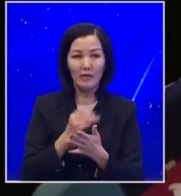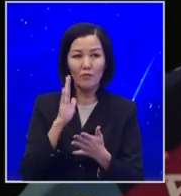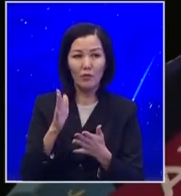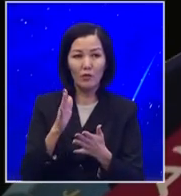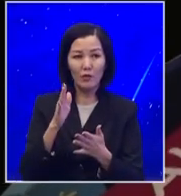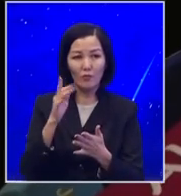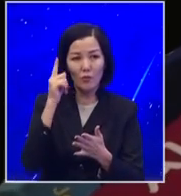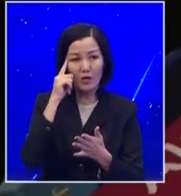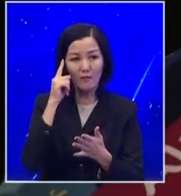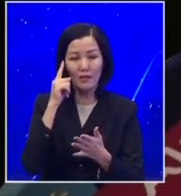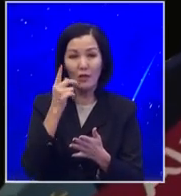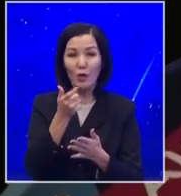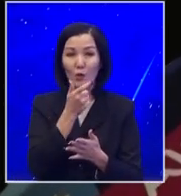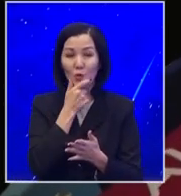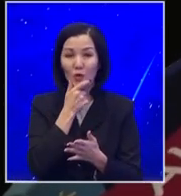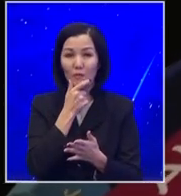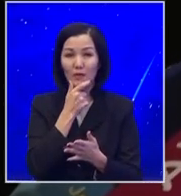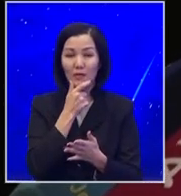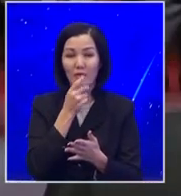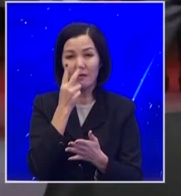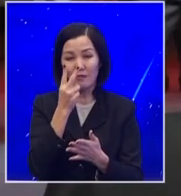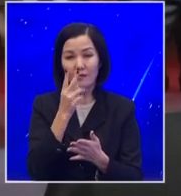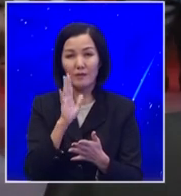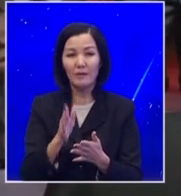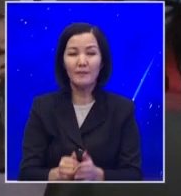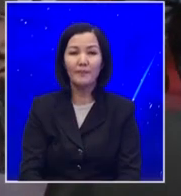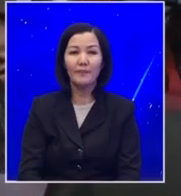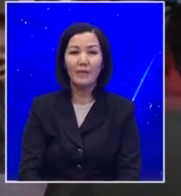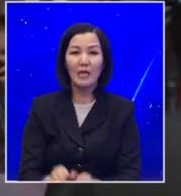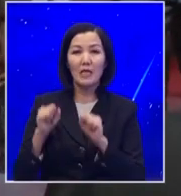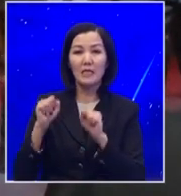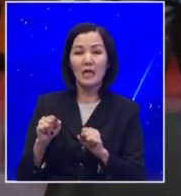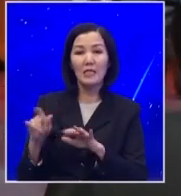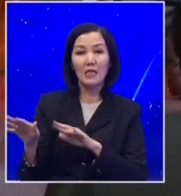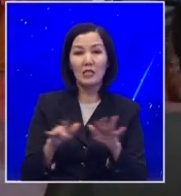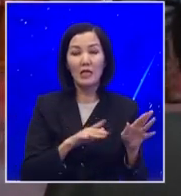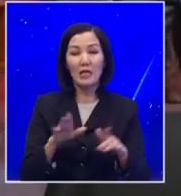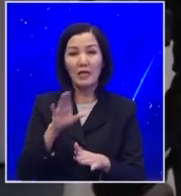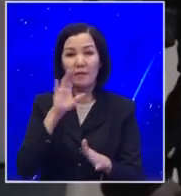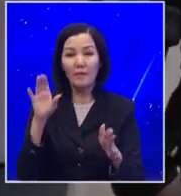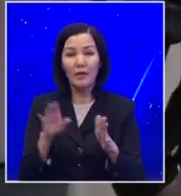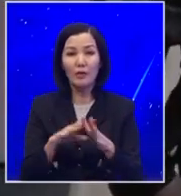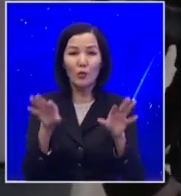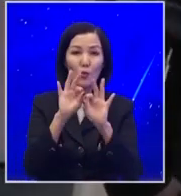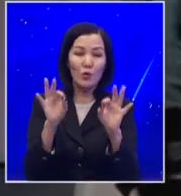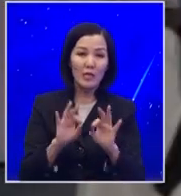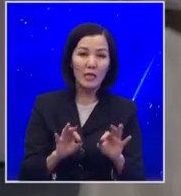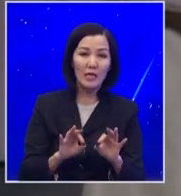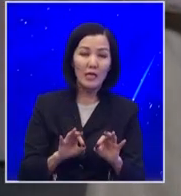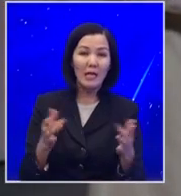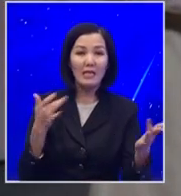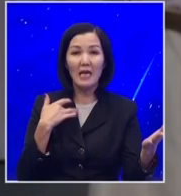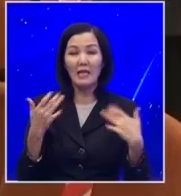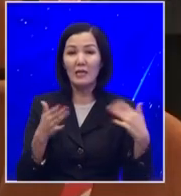оны енді көрермендер өзін бағасын бере жатар. Ал сақтық шараларын сақтаймыз деп көптен бері өнер үйлерінің есігін